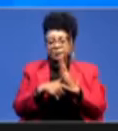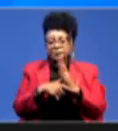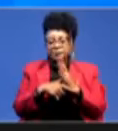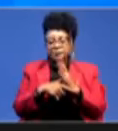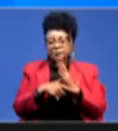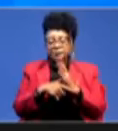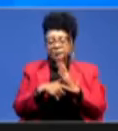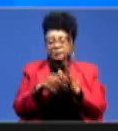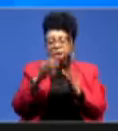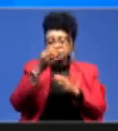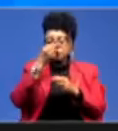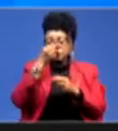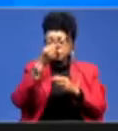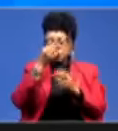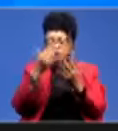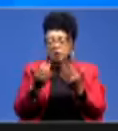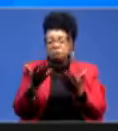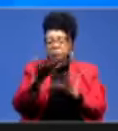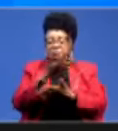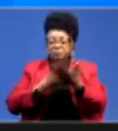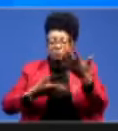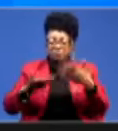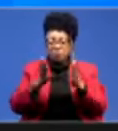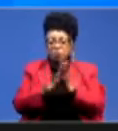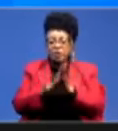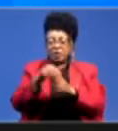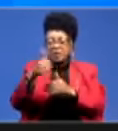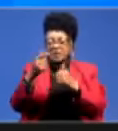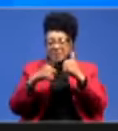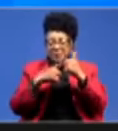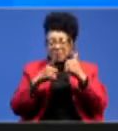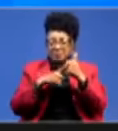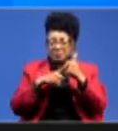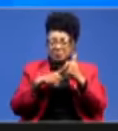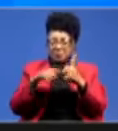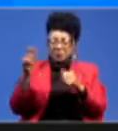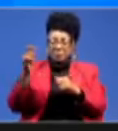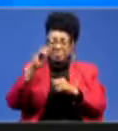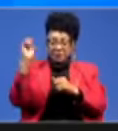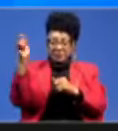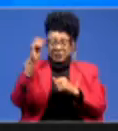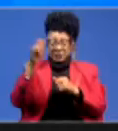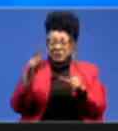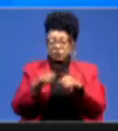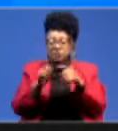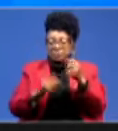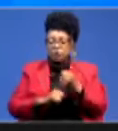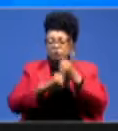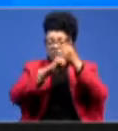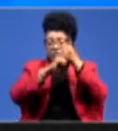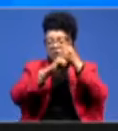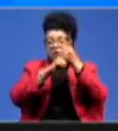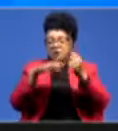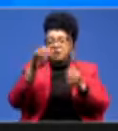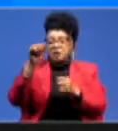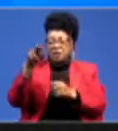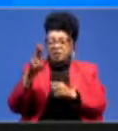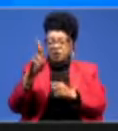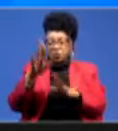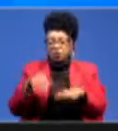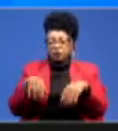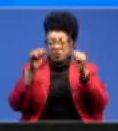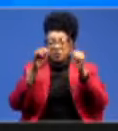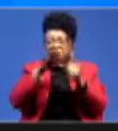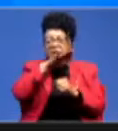Rais William Ruto amefanya mazungumzo na marais sita wa Afrika kupigia debe mgombea wa kiti cha baraza la muungano wa Afrika